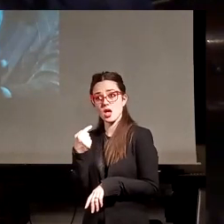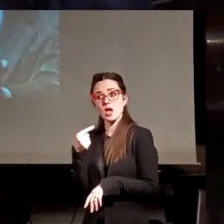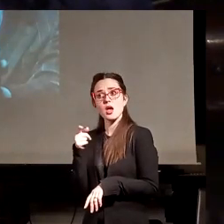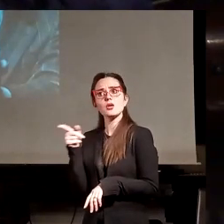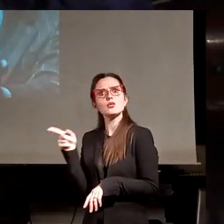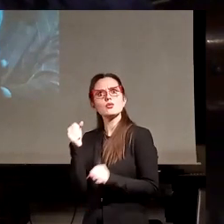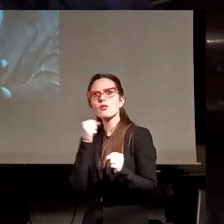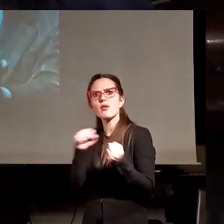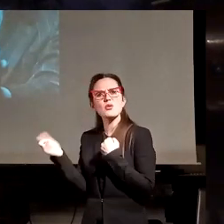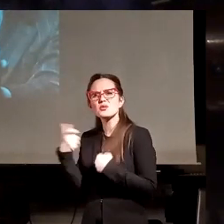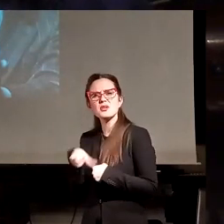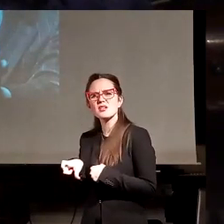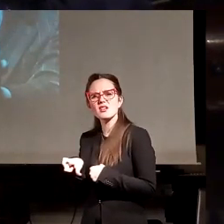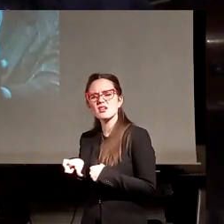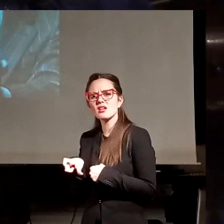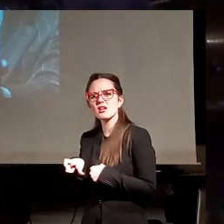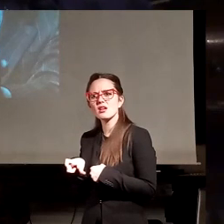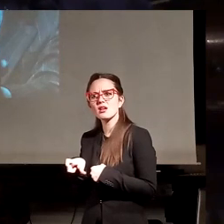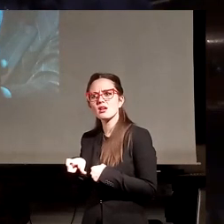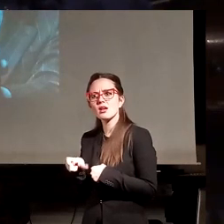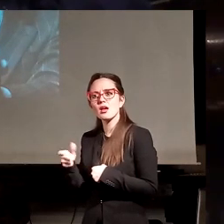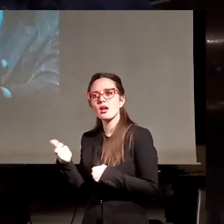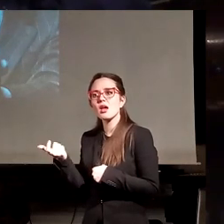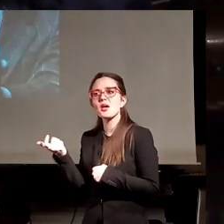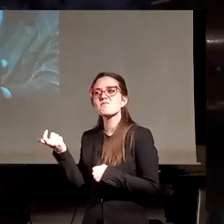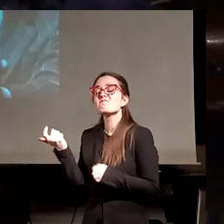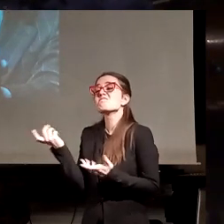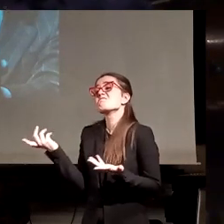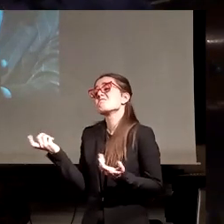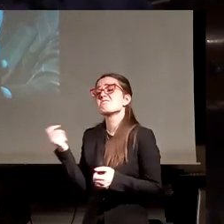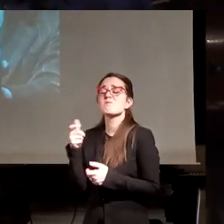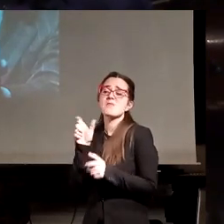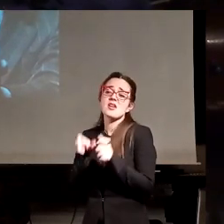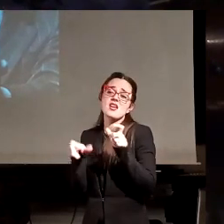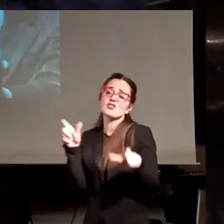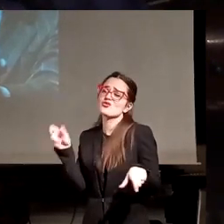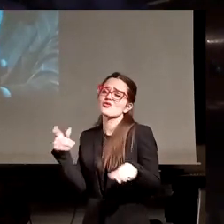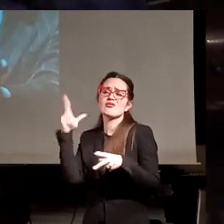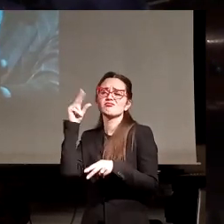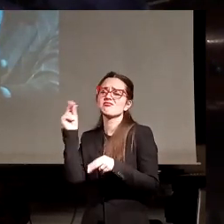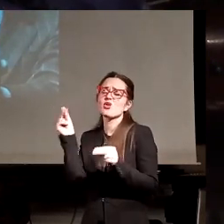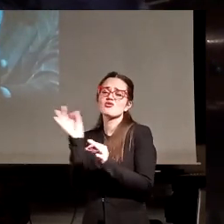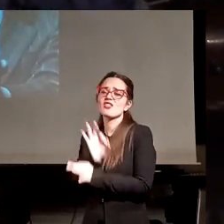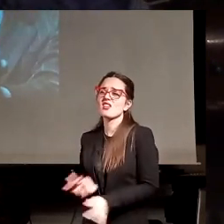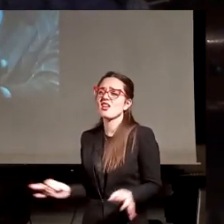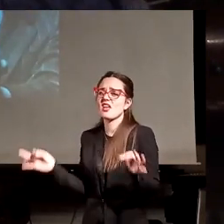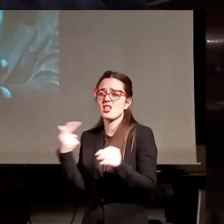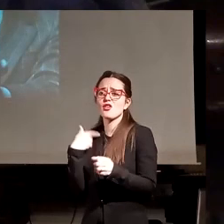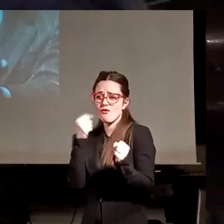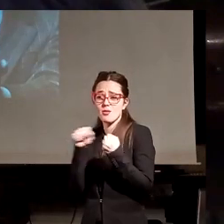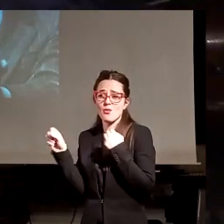perché lei è così famoso e lui ha detto perché la gente non sa befanina sangue si presentano un cammino un sapiente non capisci